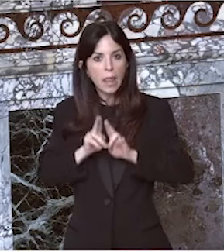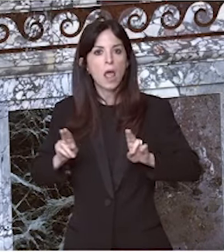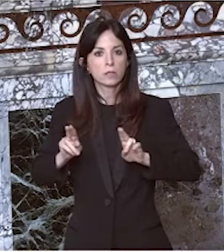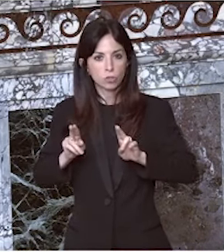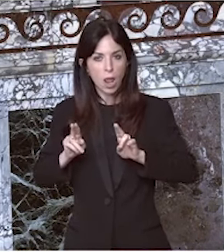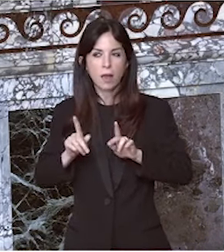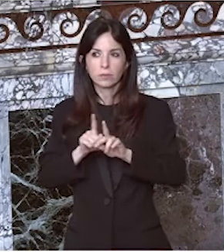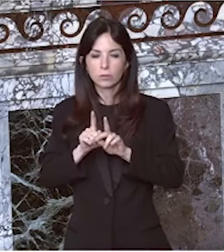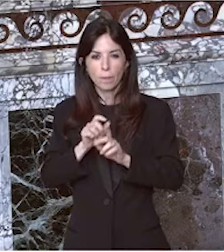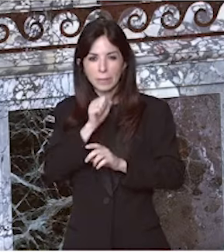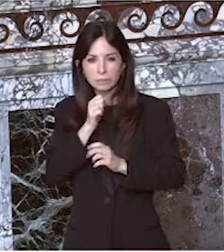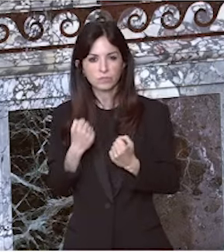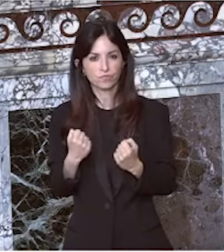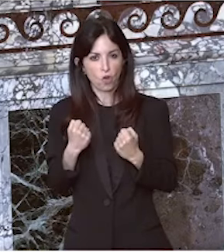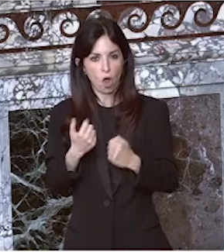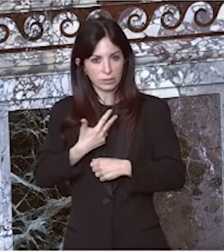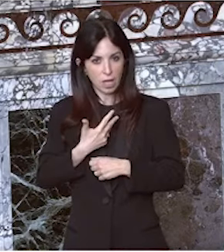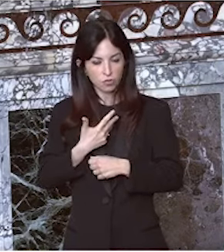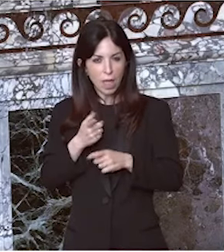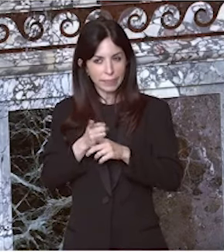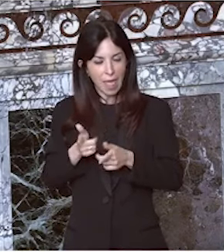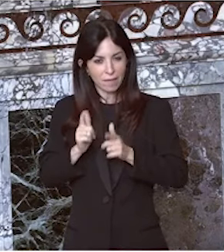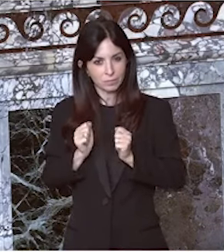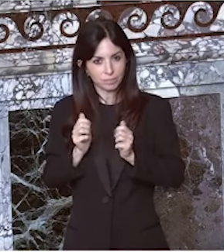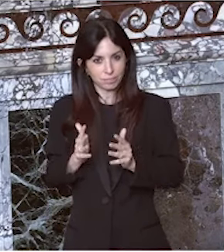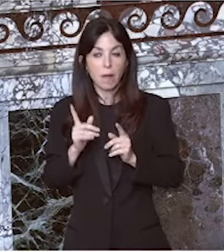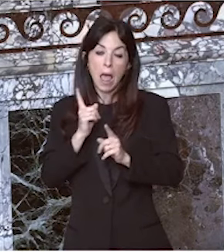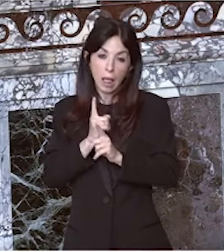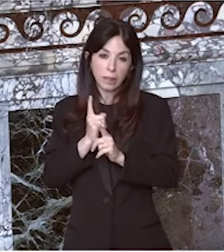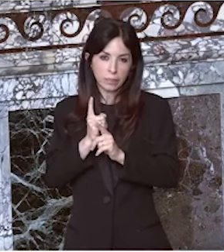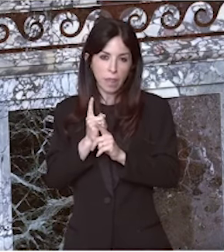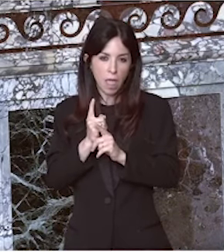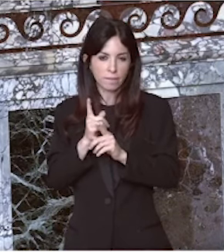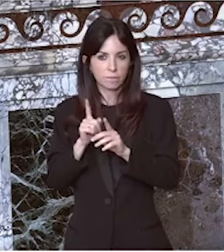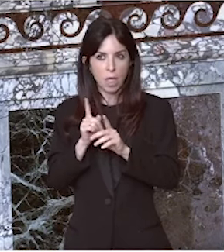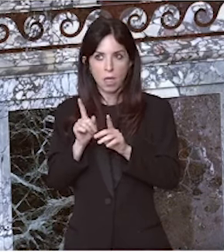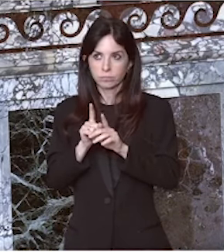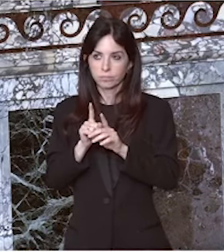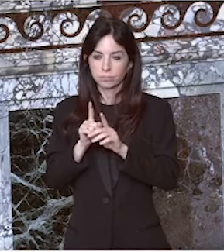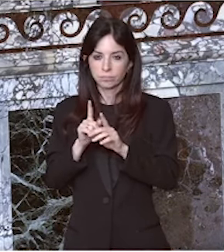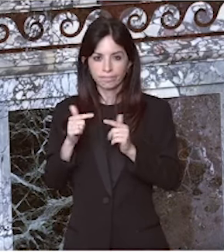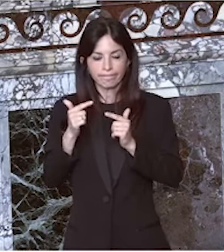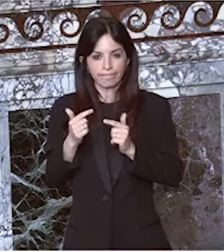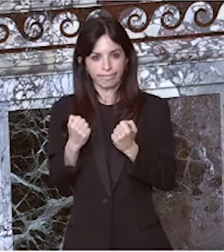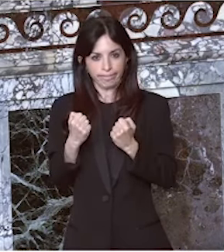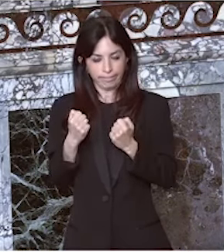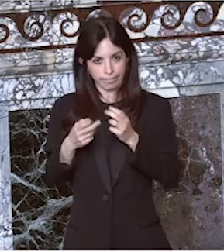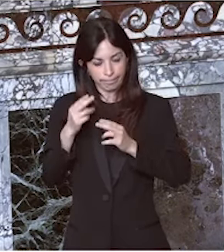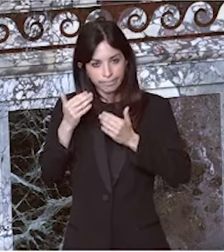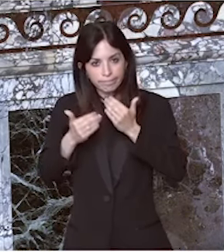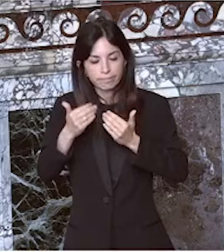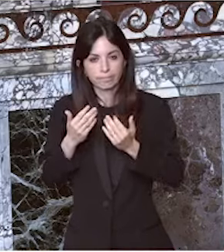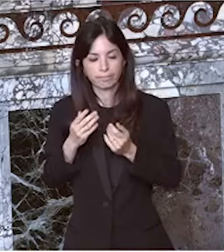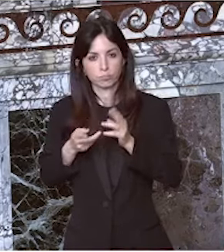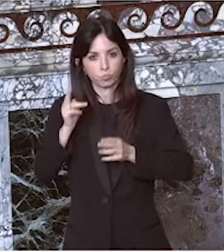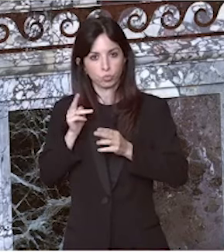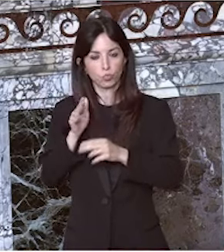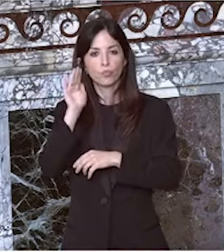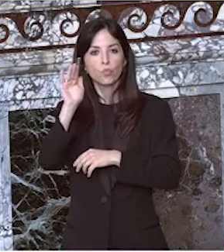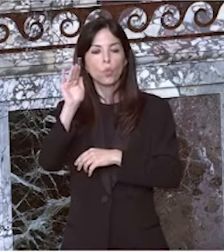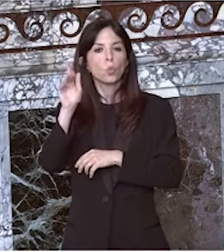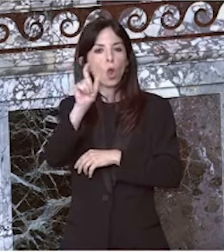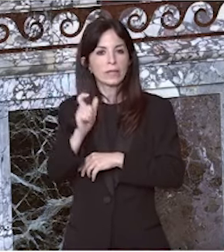incoraggianti segnali di forza che vanno però consolidati. Guardando al futuro, l'economia italiana potrà conseguire ritmi di